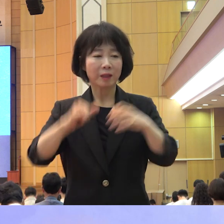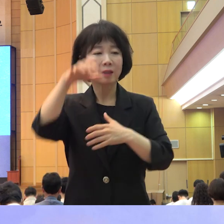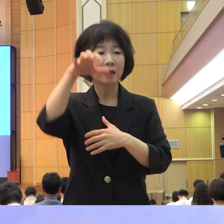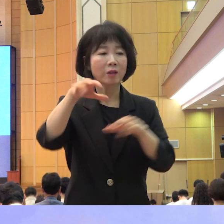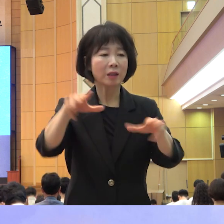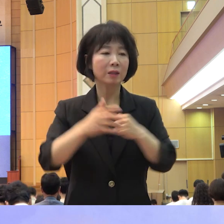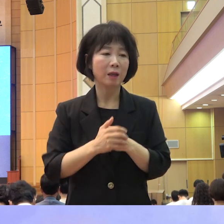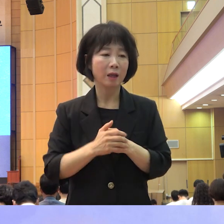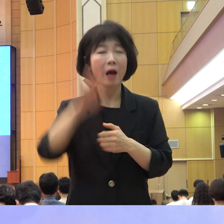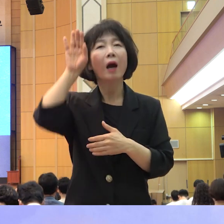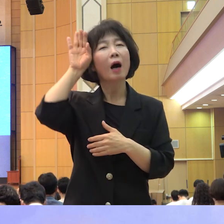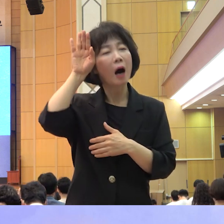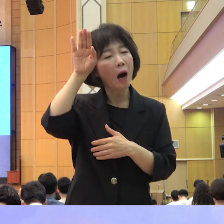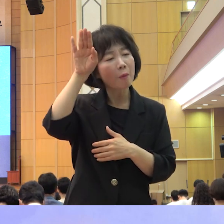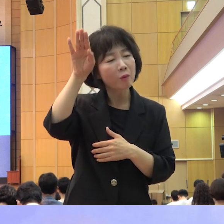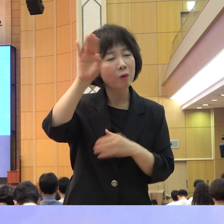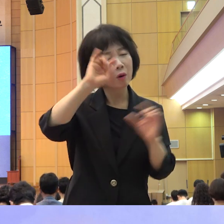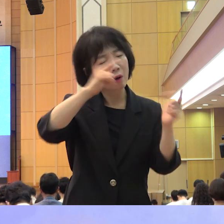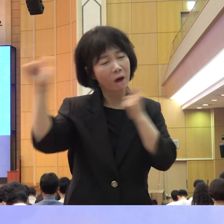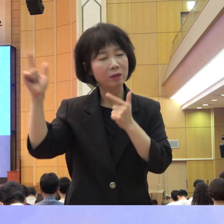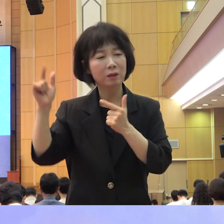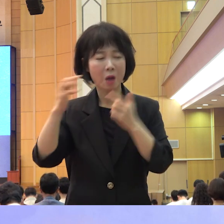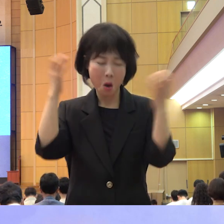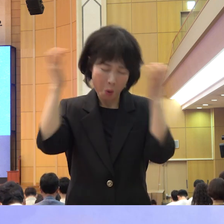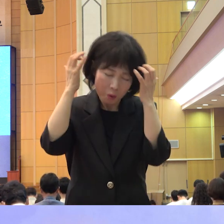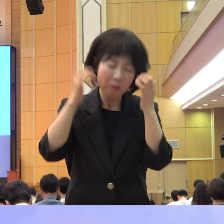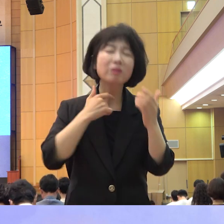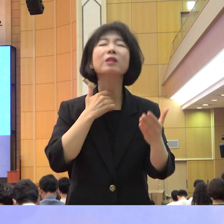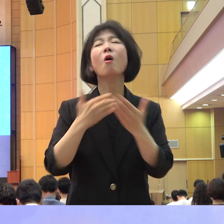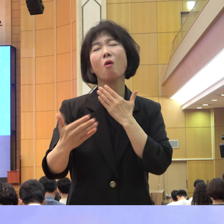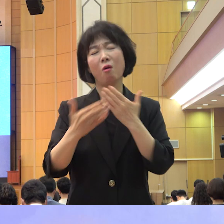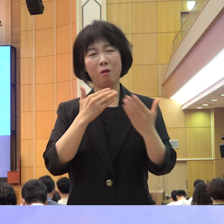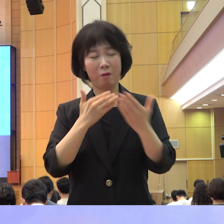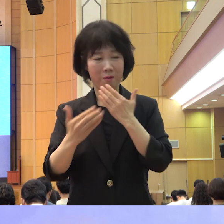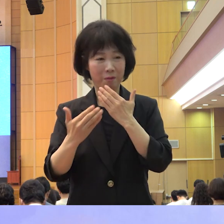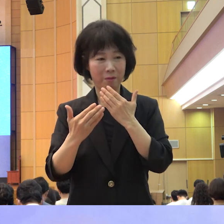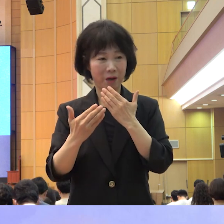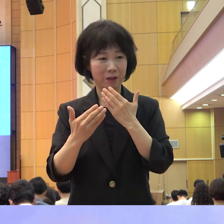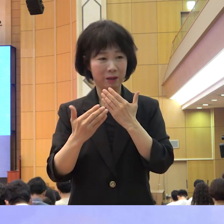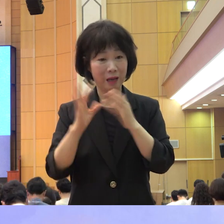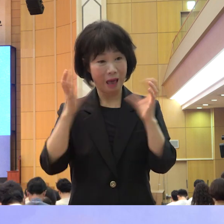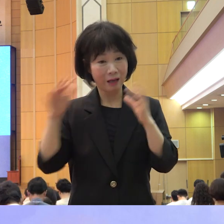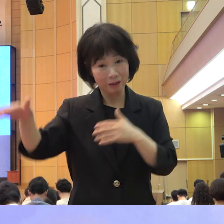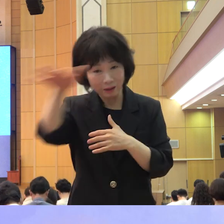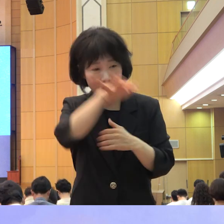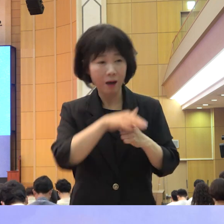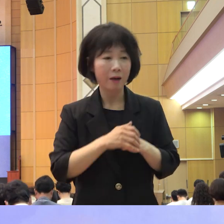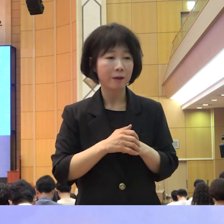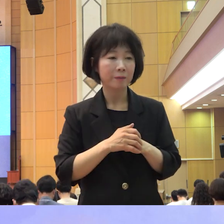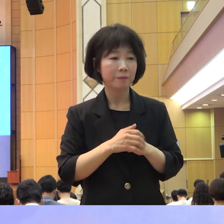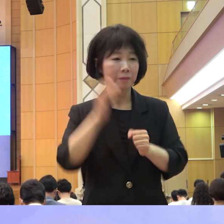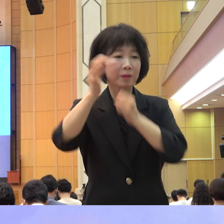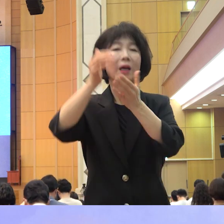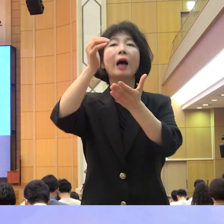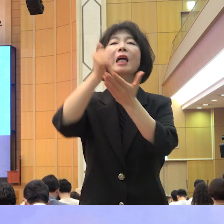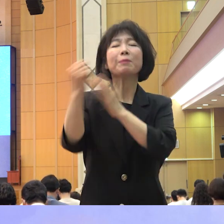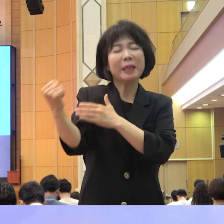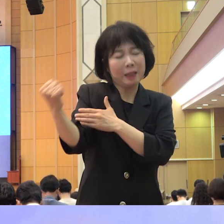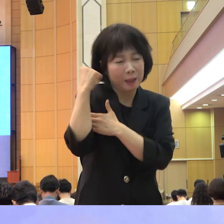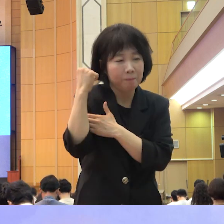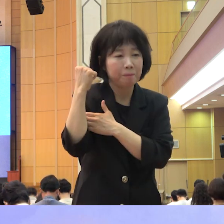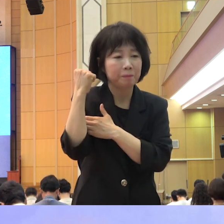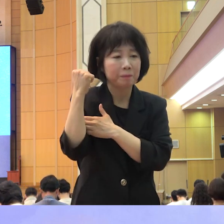세상에서 이제 앞으로 단맛 쓴맛 다 볼 그런 아이들인데, 이 아이들에게 하나님의